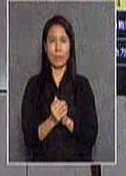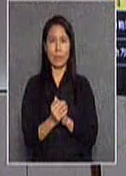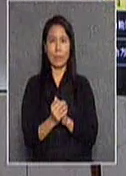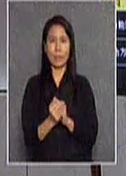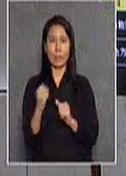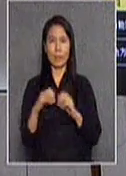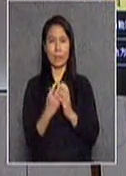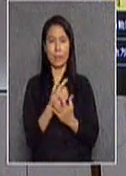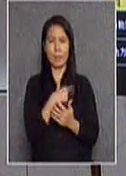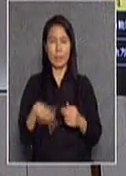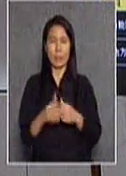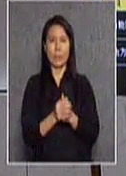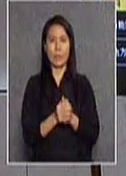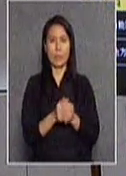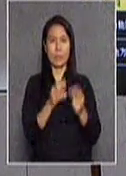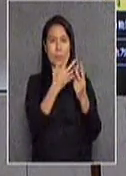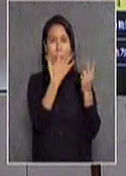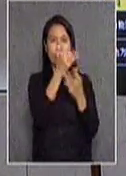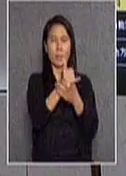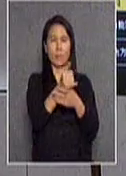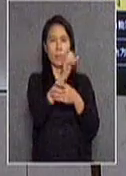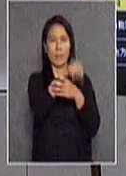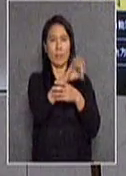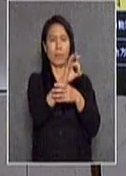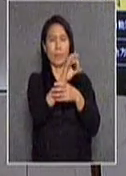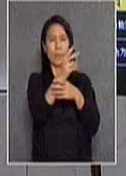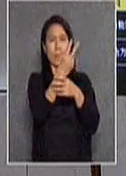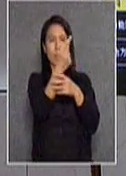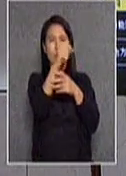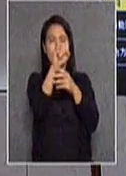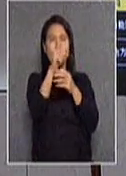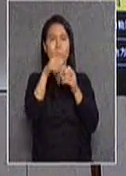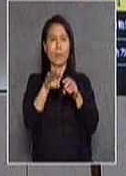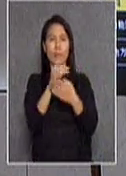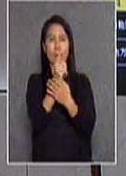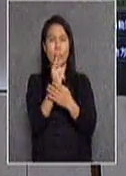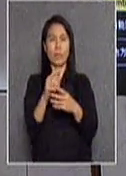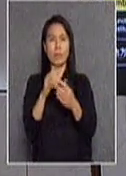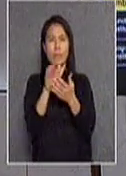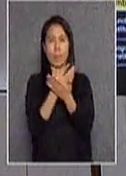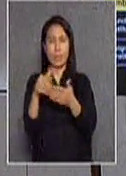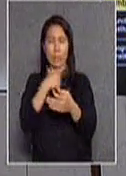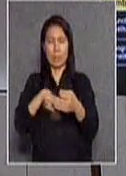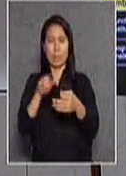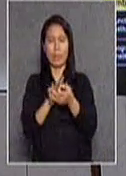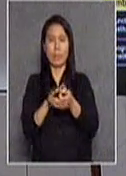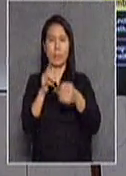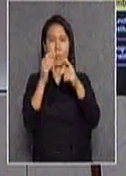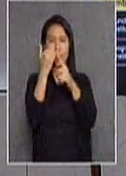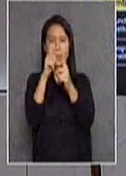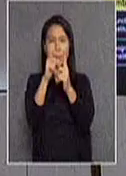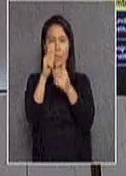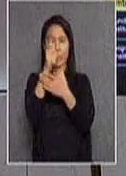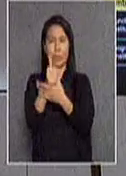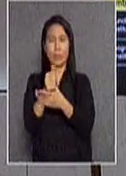功能團體選舉產生的議員25位出席，冇人贊成，21位反對，1位棄權。分區直接選舉產生的議員19位出席，